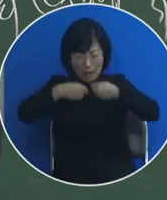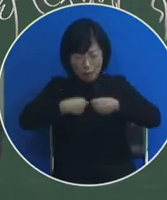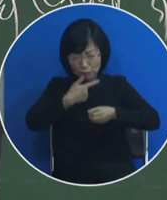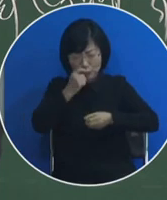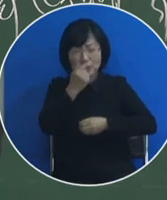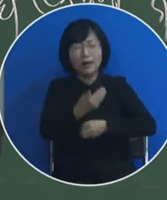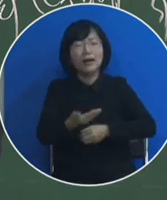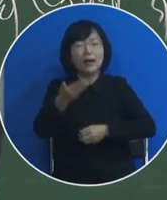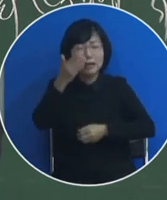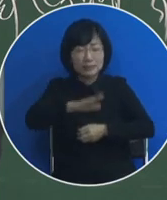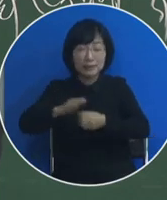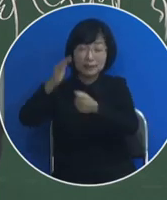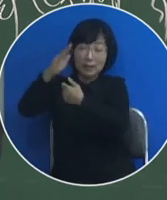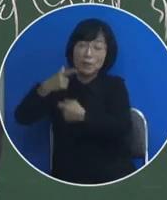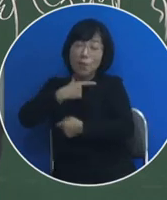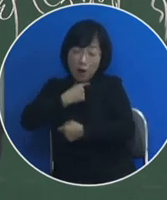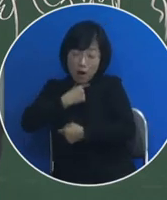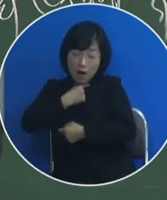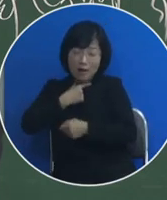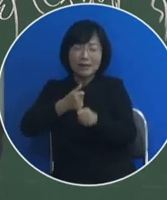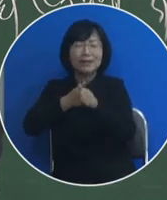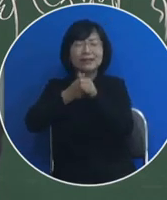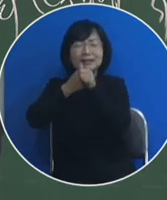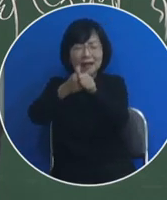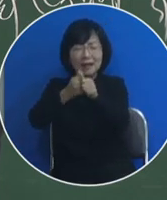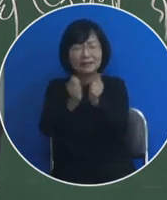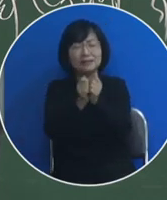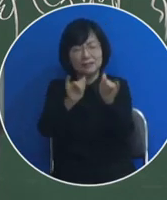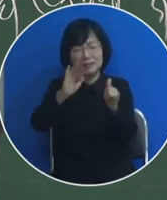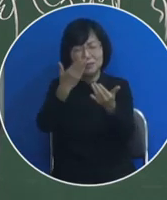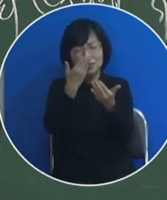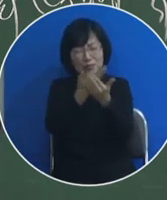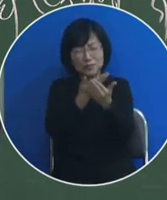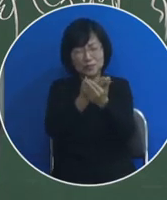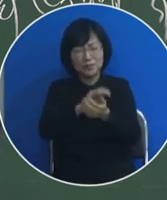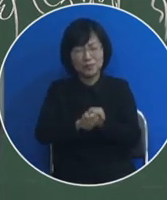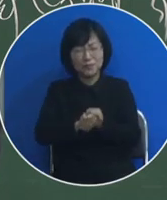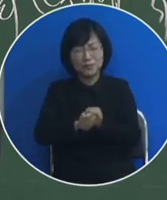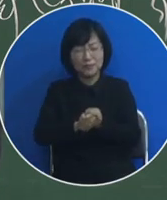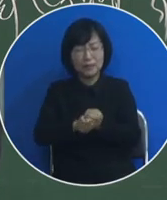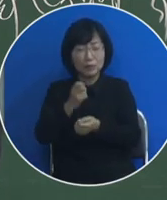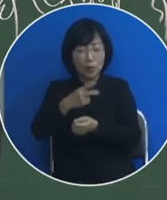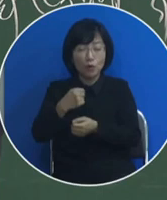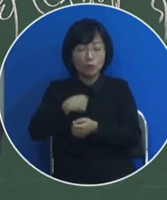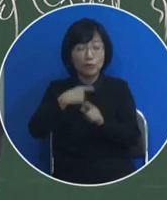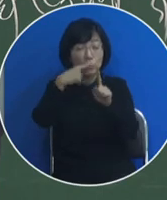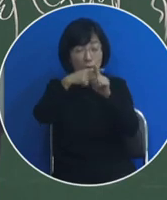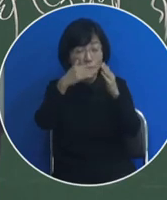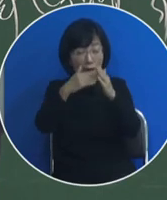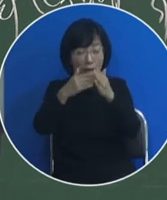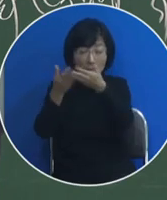되게 해 주옵소서. Although we may be weak, help us to be the person that you need. 하나님이 필요로 하시는 교회 되게 해 주옵소서.